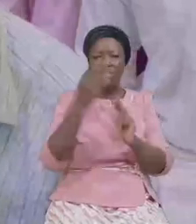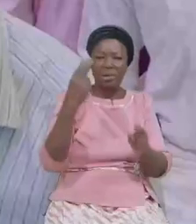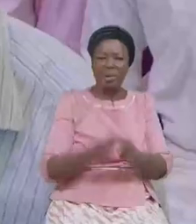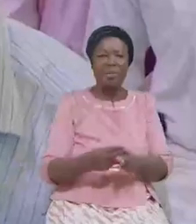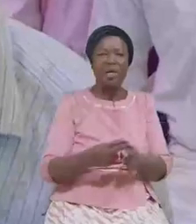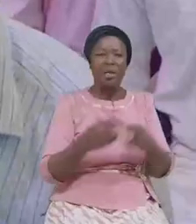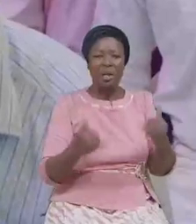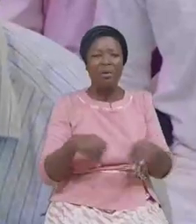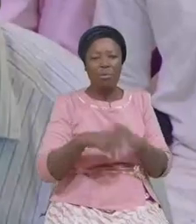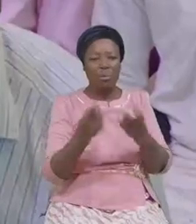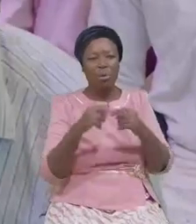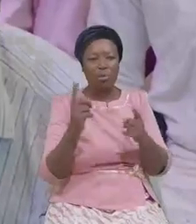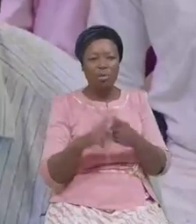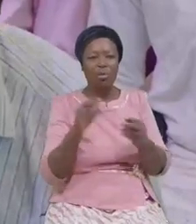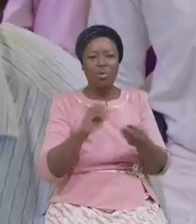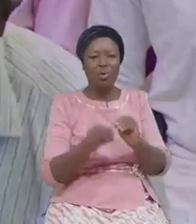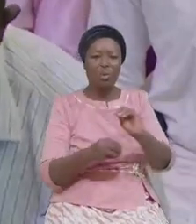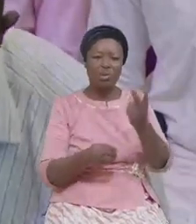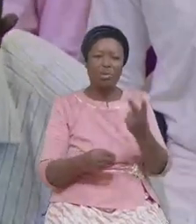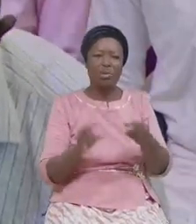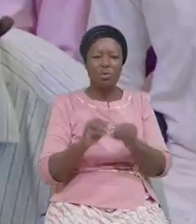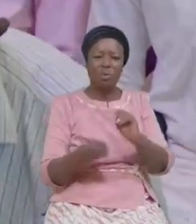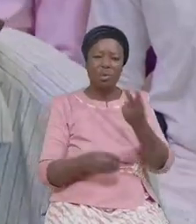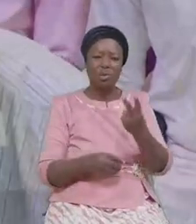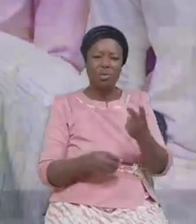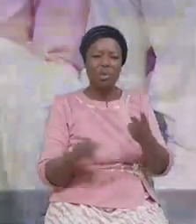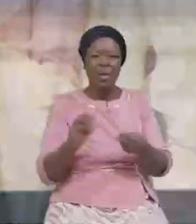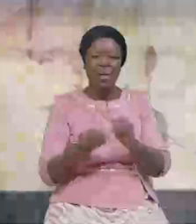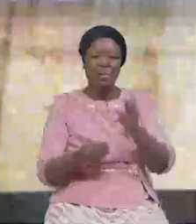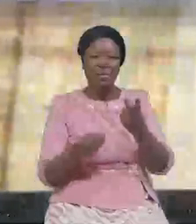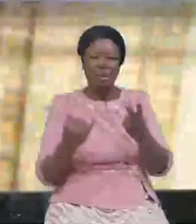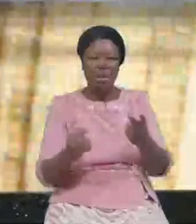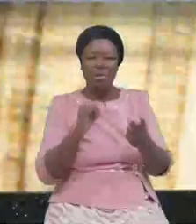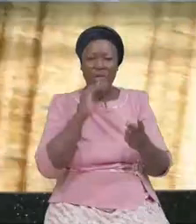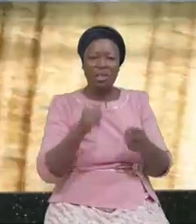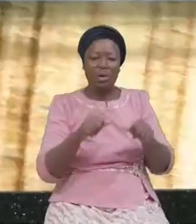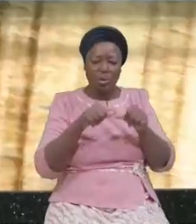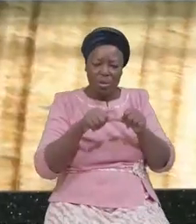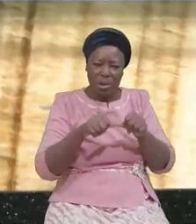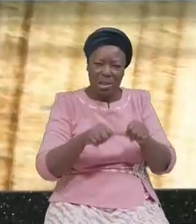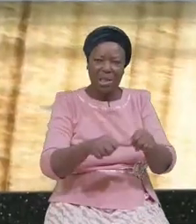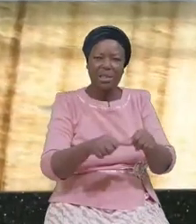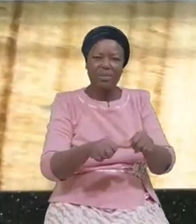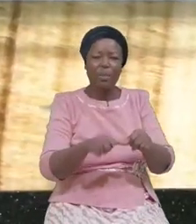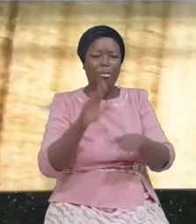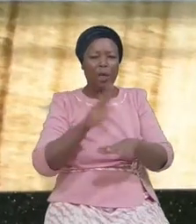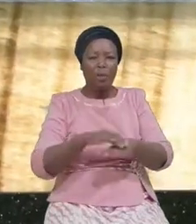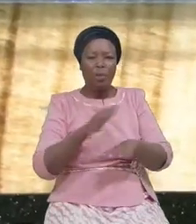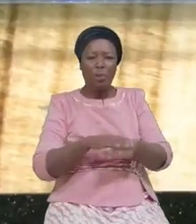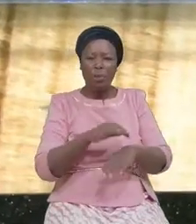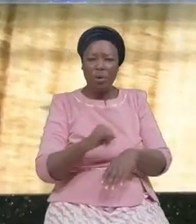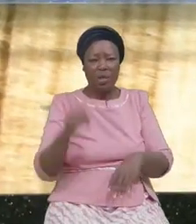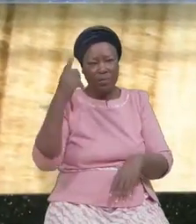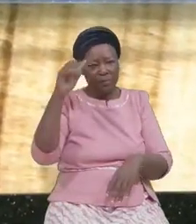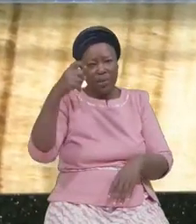Nous venons maintenant au numéro 2. Le petit point 2, c'est l'avertissement constant pour les